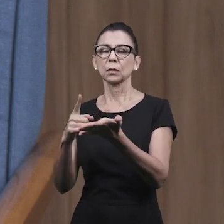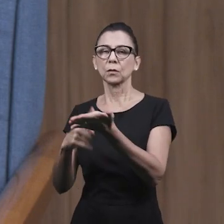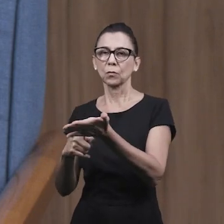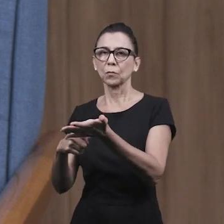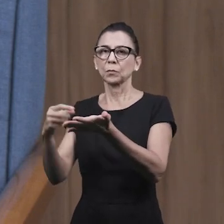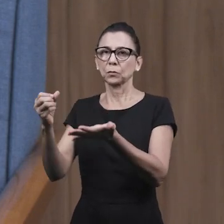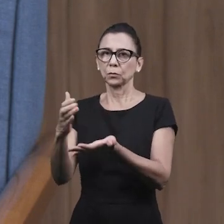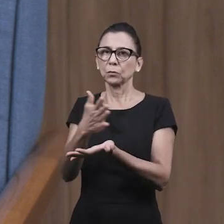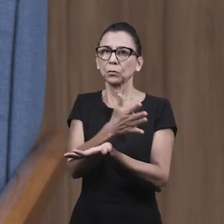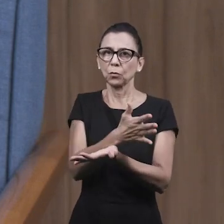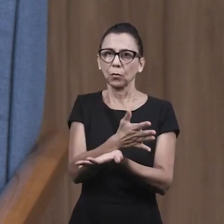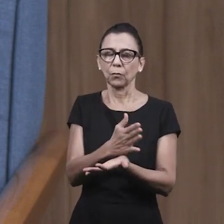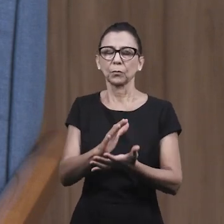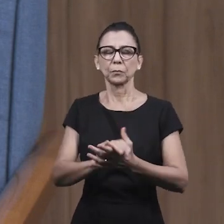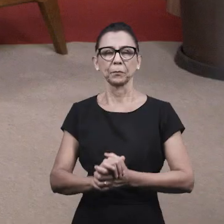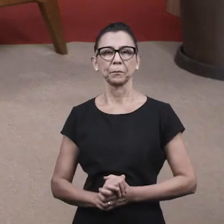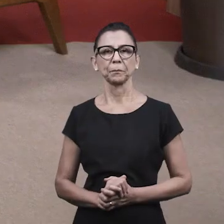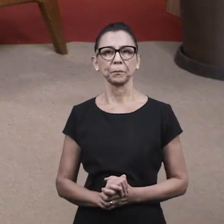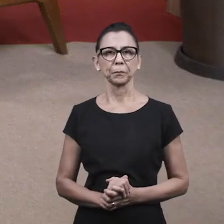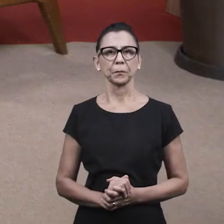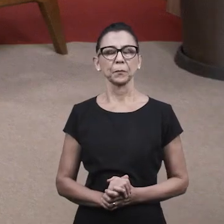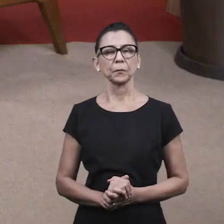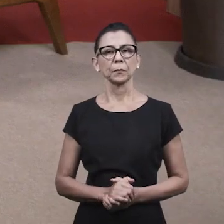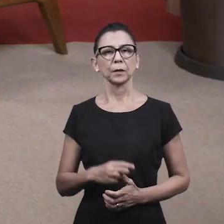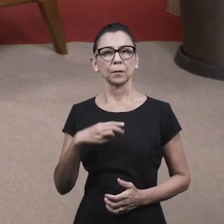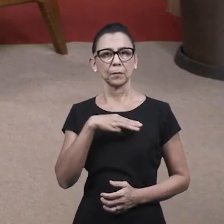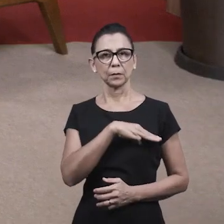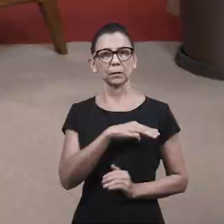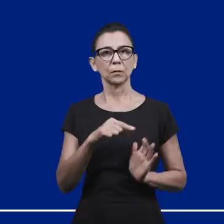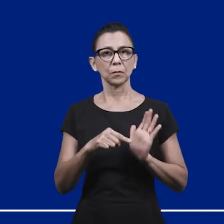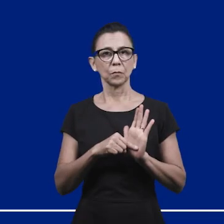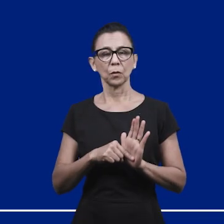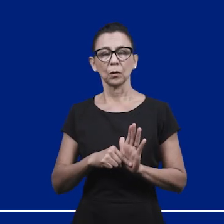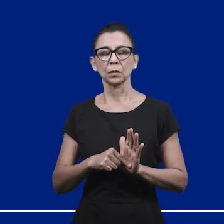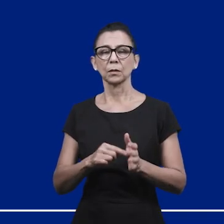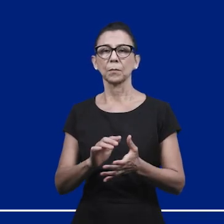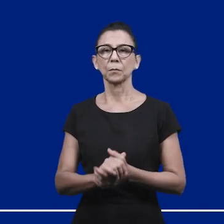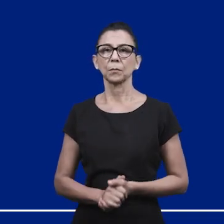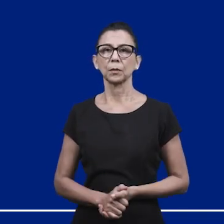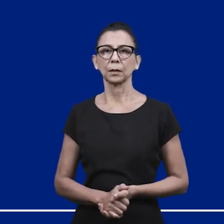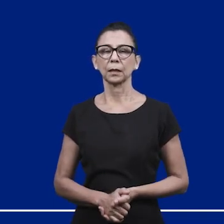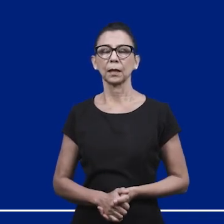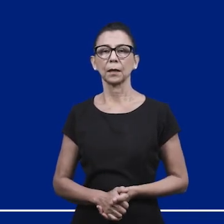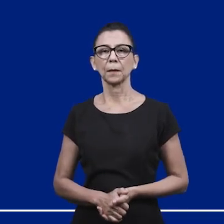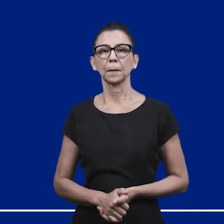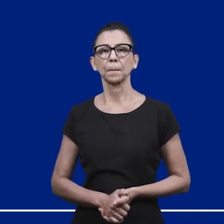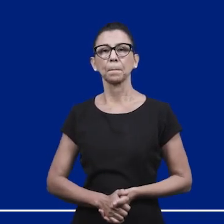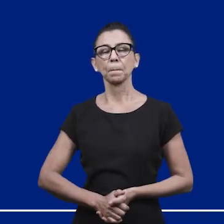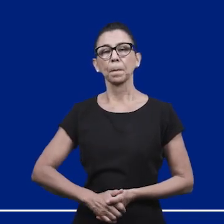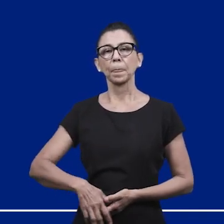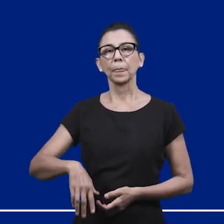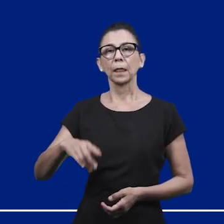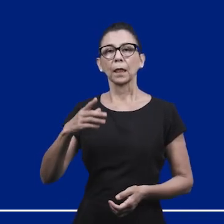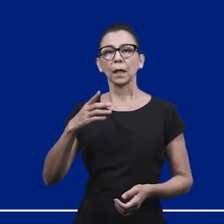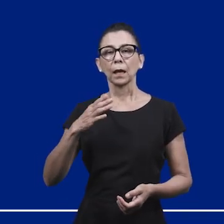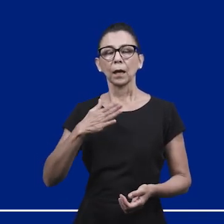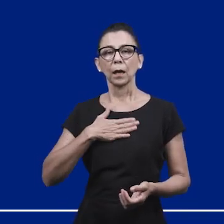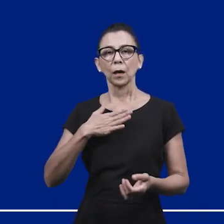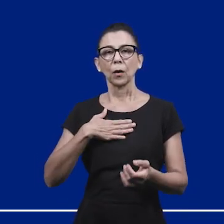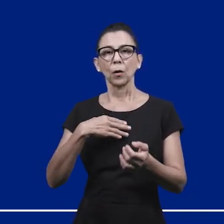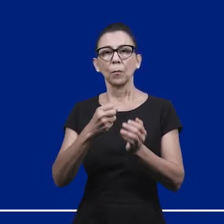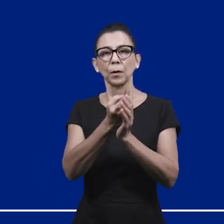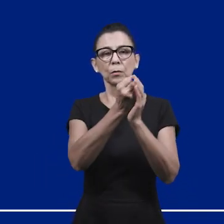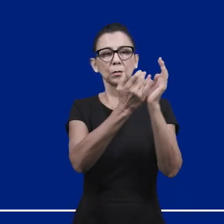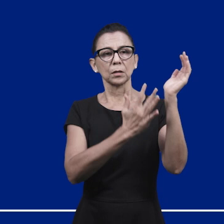qui se trouve en Matthieu chapitre 26, verset 28, qui nous parle de cela. Il dit, car cela est mon sang,